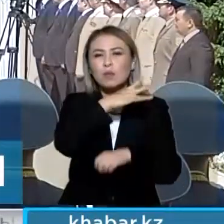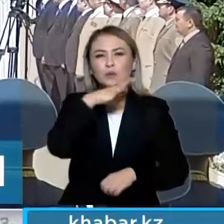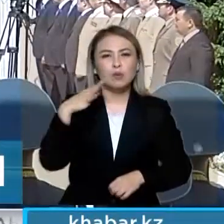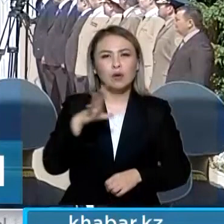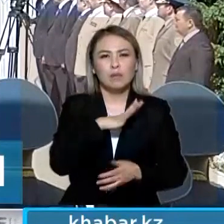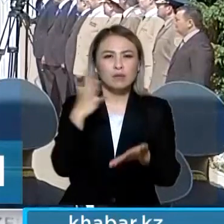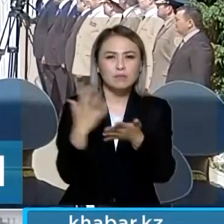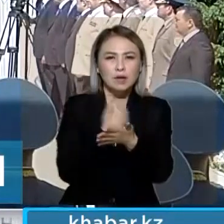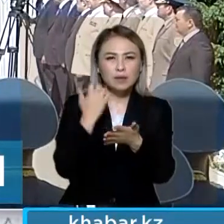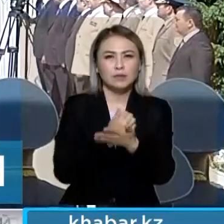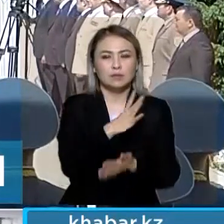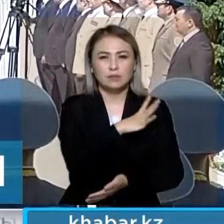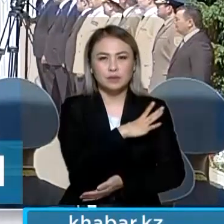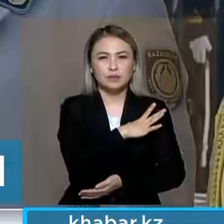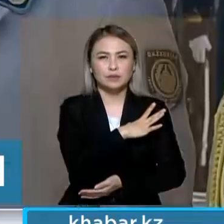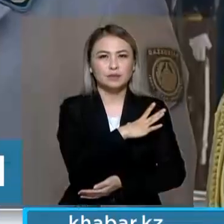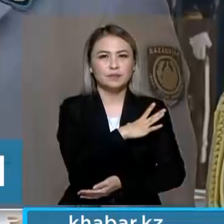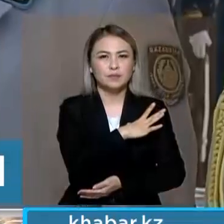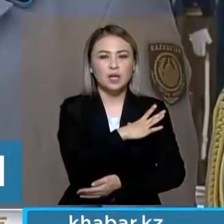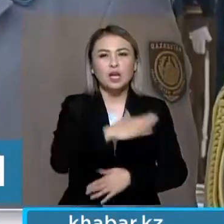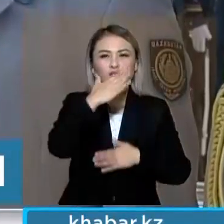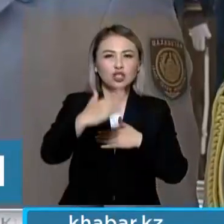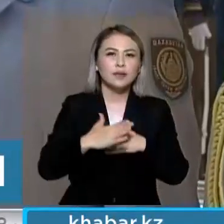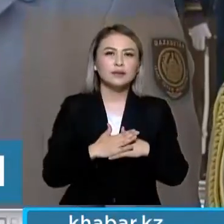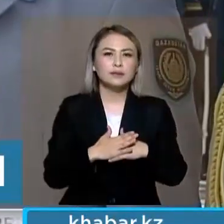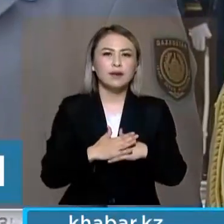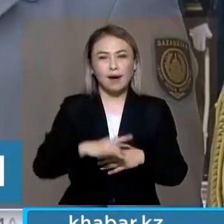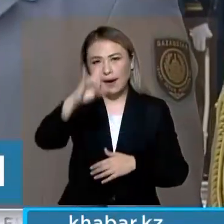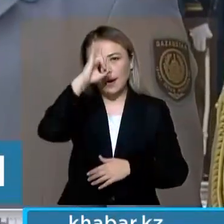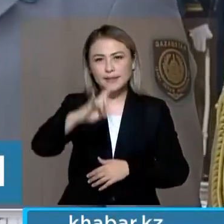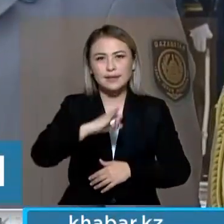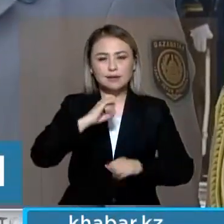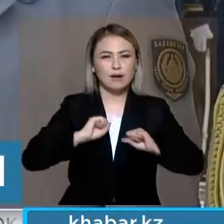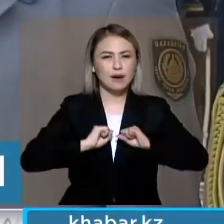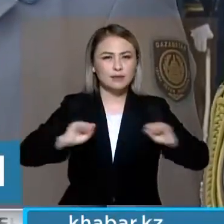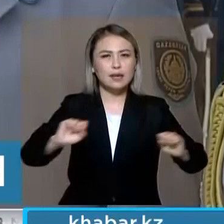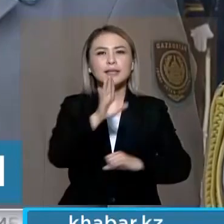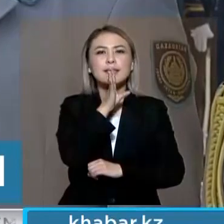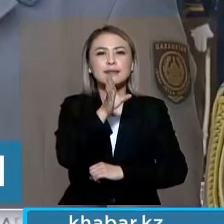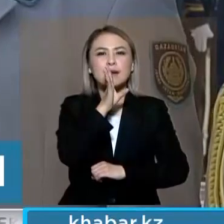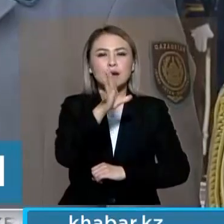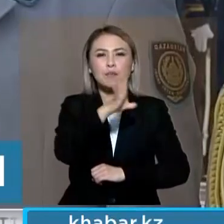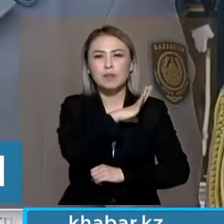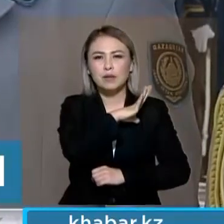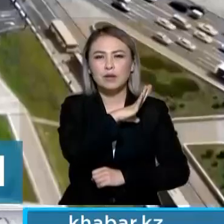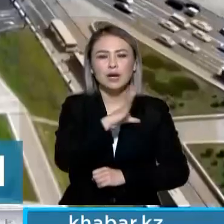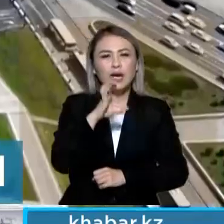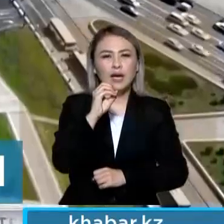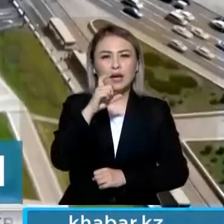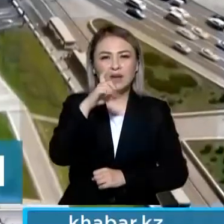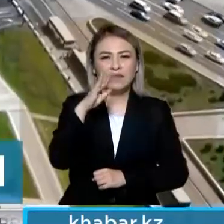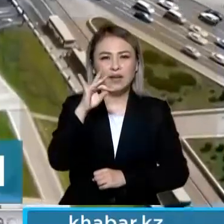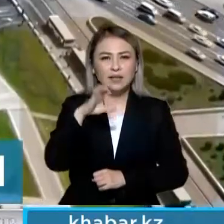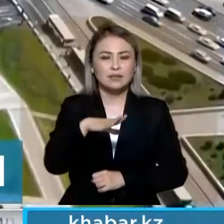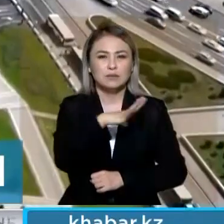жеңіс тұғырына көтерді. Жақында қазақтың қайсар қыздары Эверестке шықты.